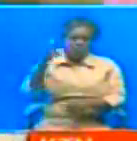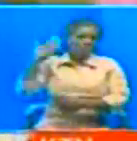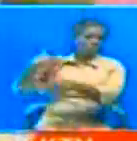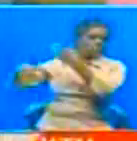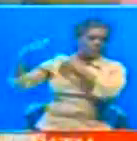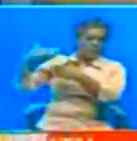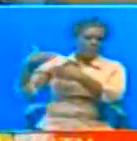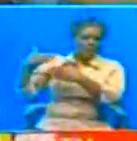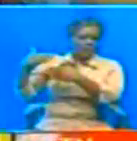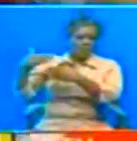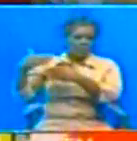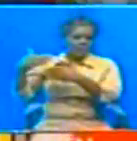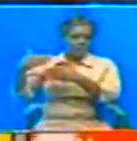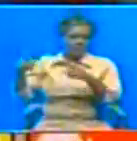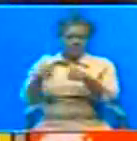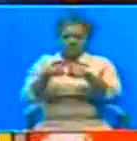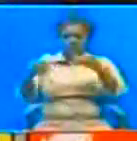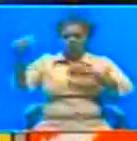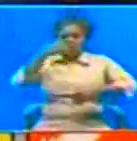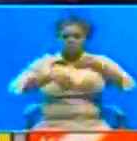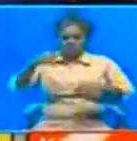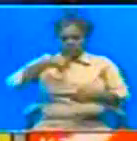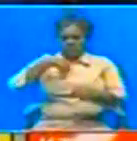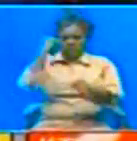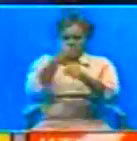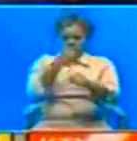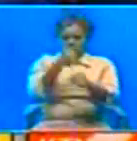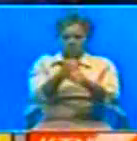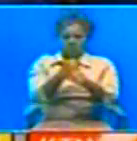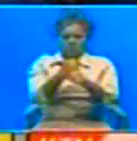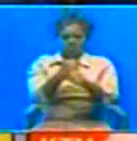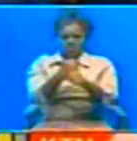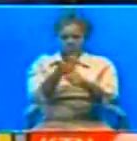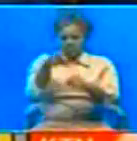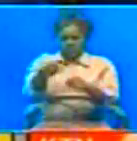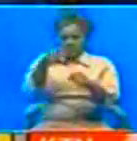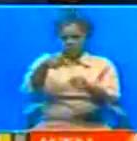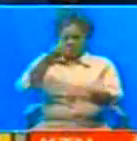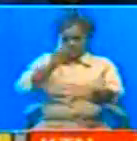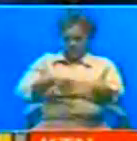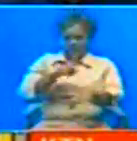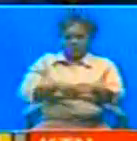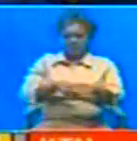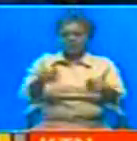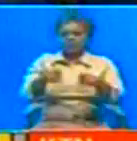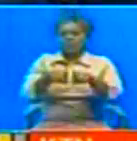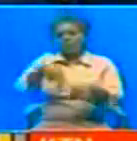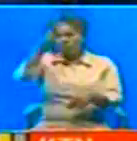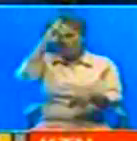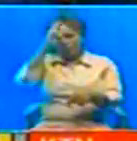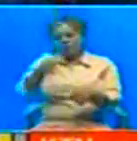appreciation for the contribution which I have made during this particular period as a police